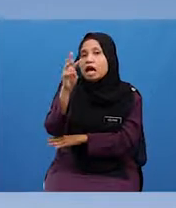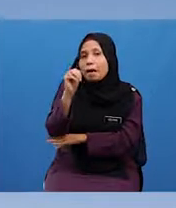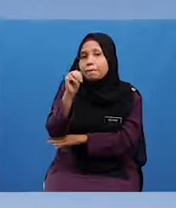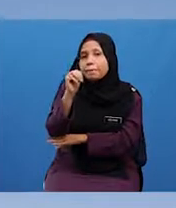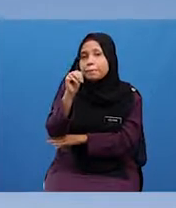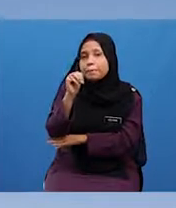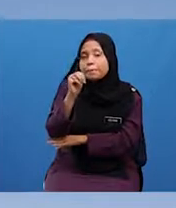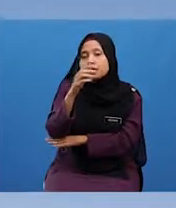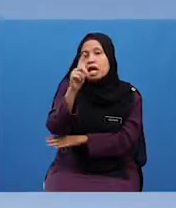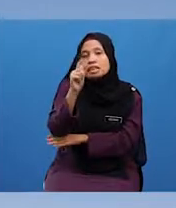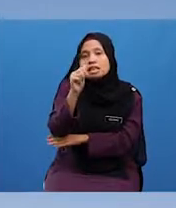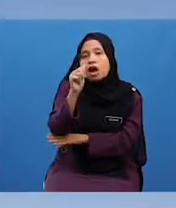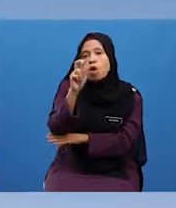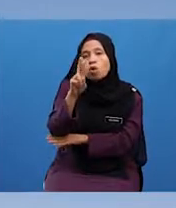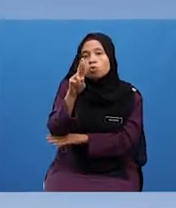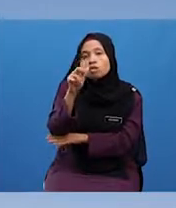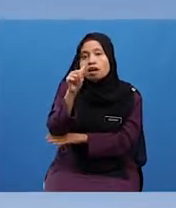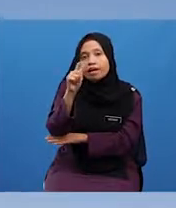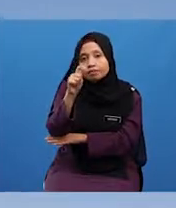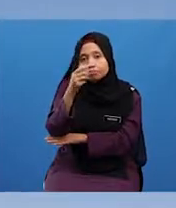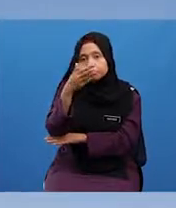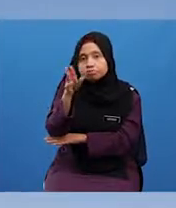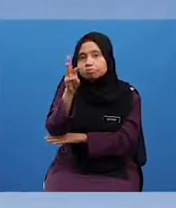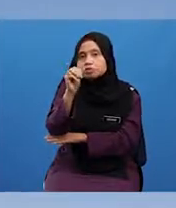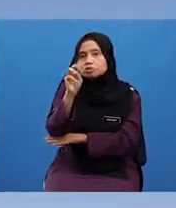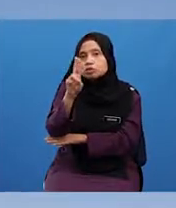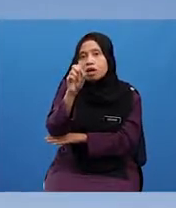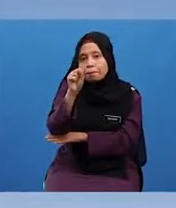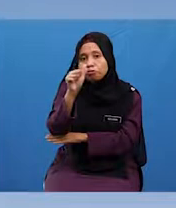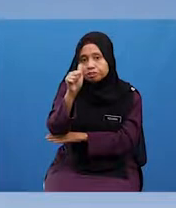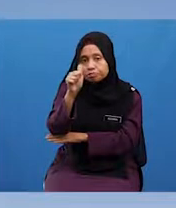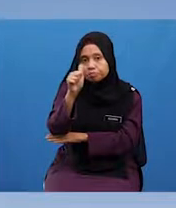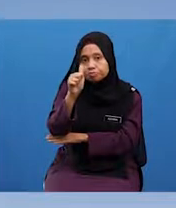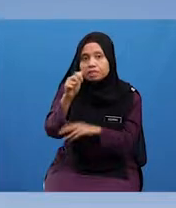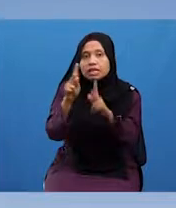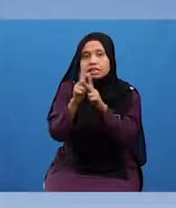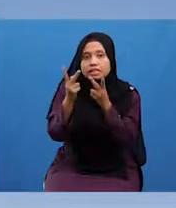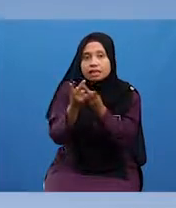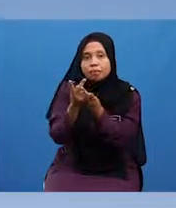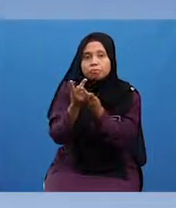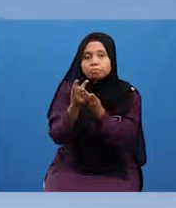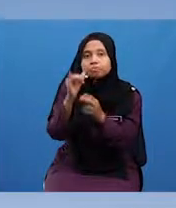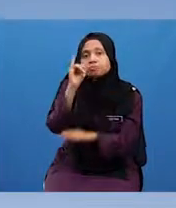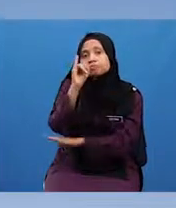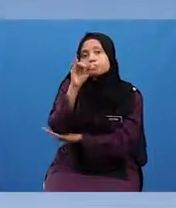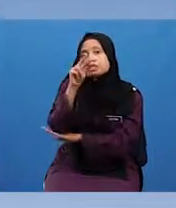Taurat Musa. Ketiga, kitab Injil. Diwahyukan